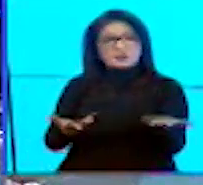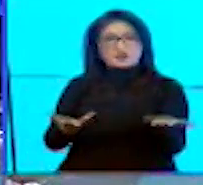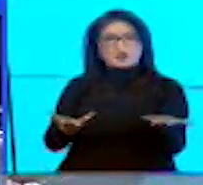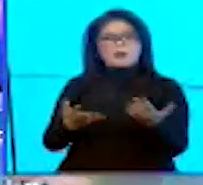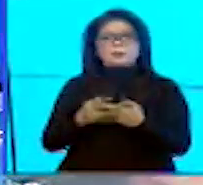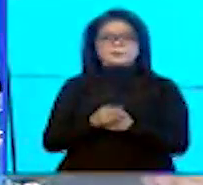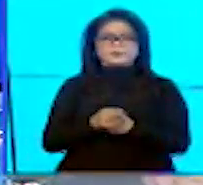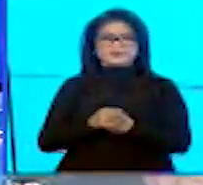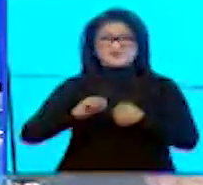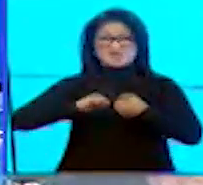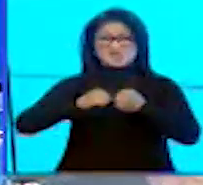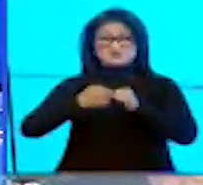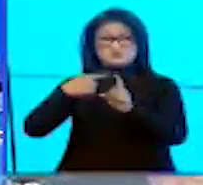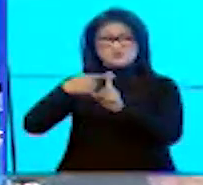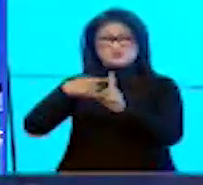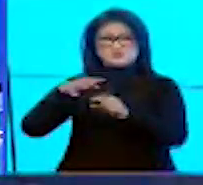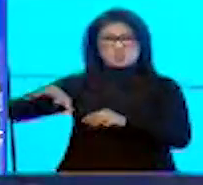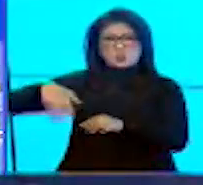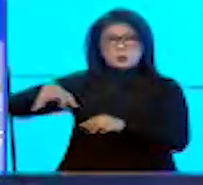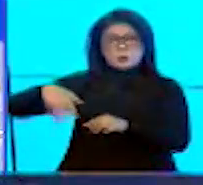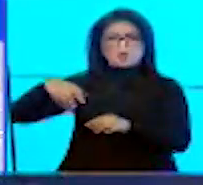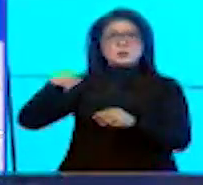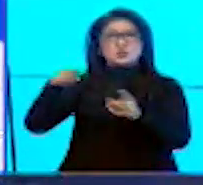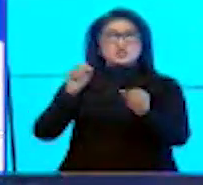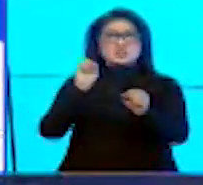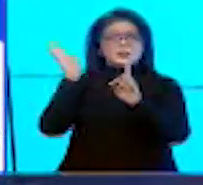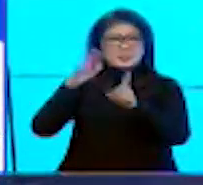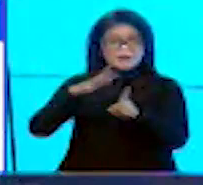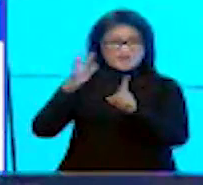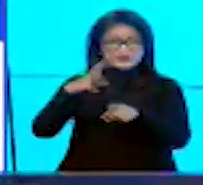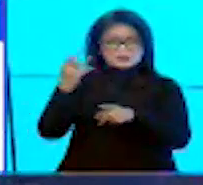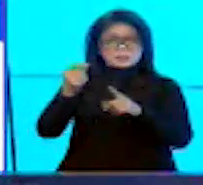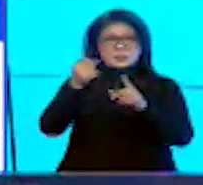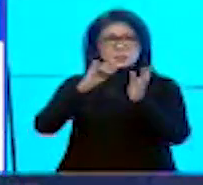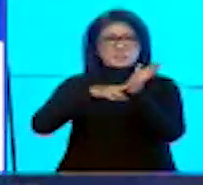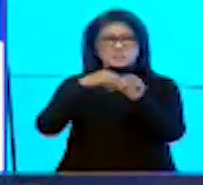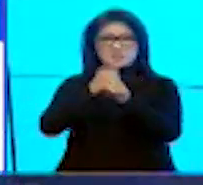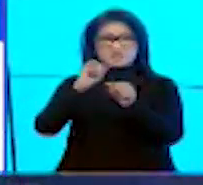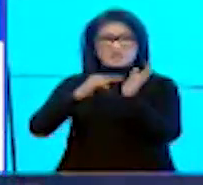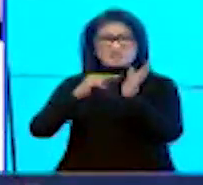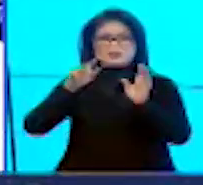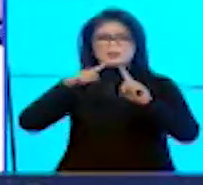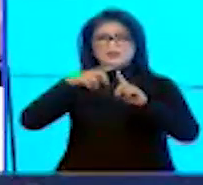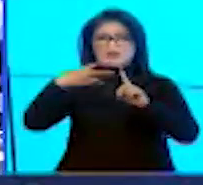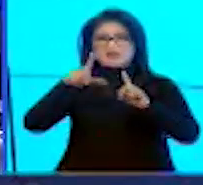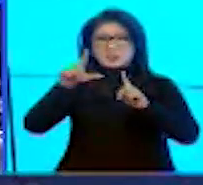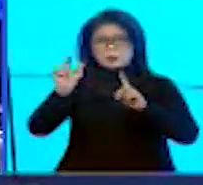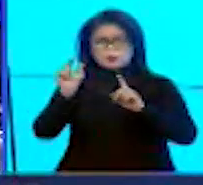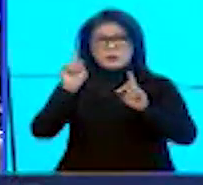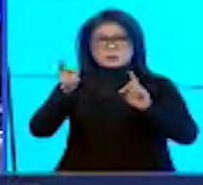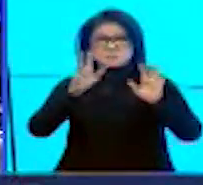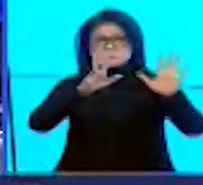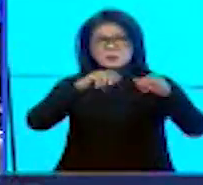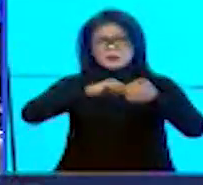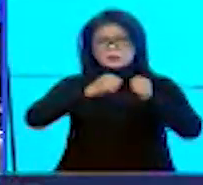Kasus positif klaster Tarawih di Desa Ringin Telu, Banyuwangi bertambah menjadi 9 kasus. Maksud kami bertambah 9